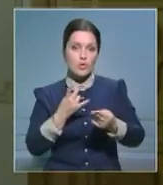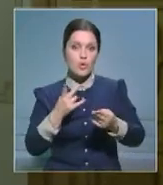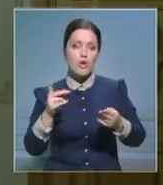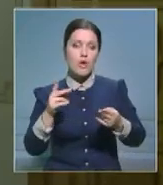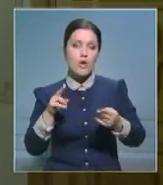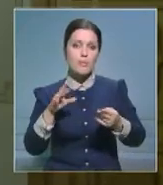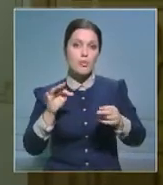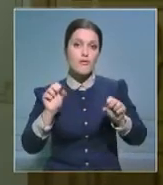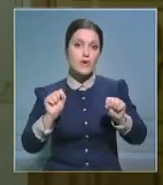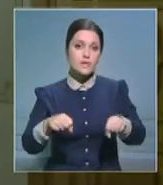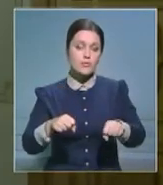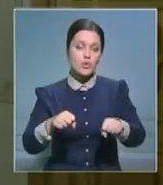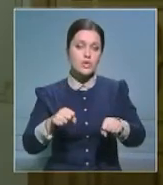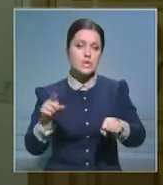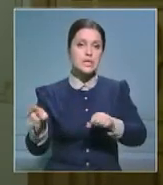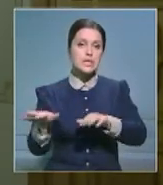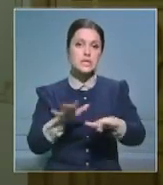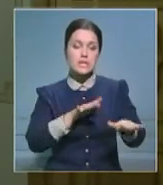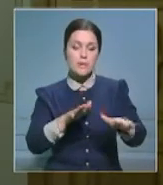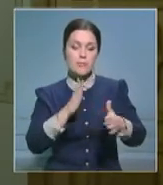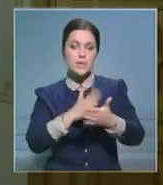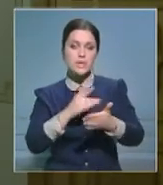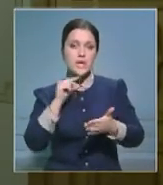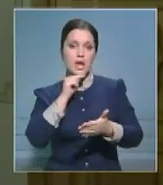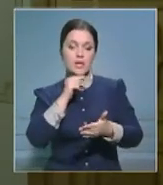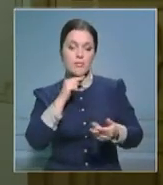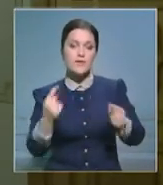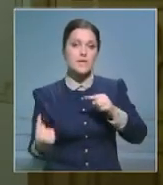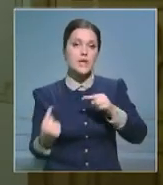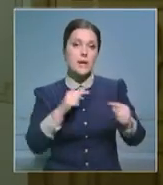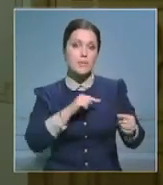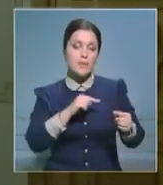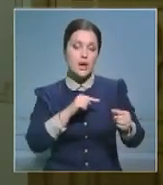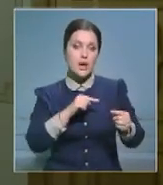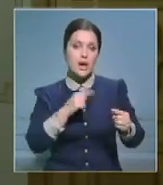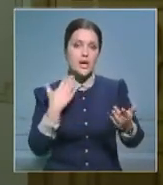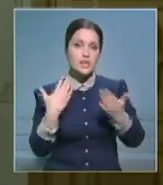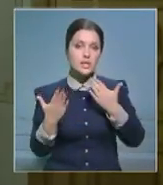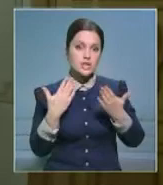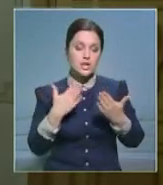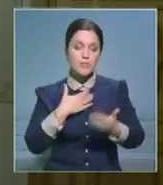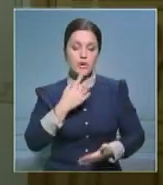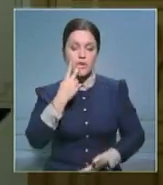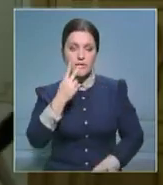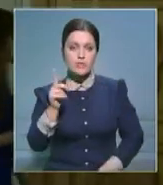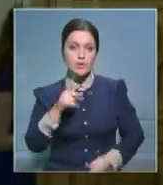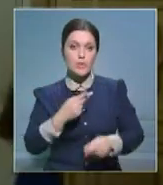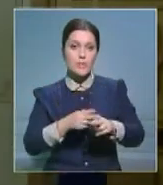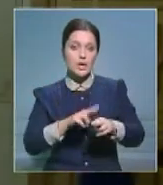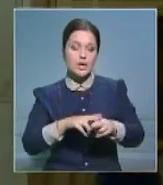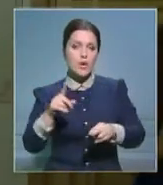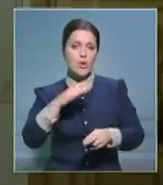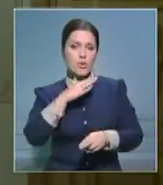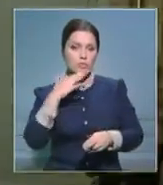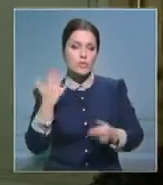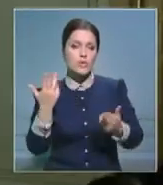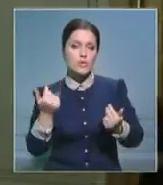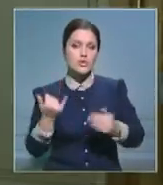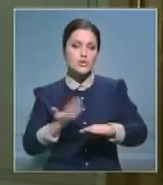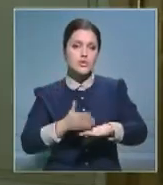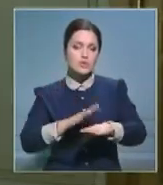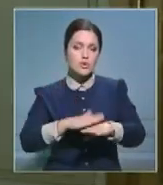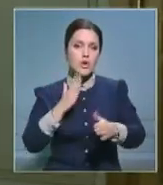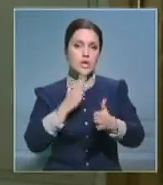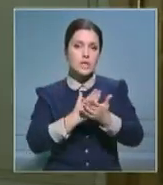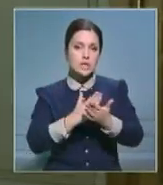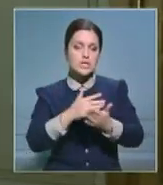возможности стабильных экономических взаимоотношений. Мы видим, что эта стабильность подвергается массе испытаний. И в